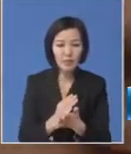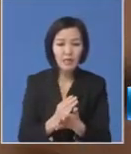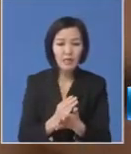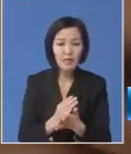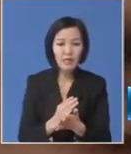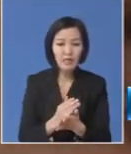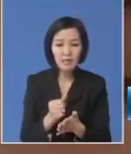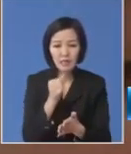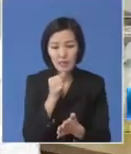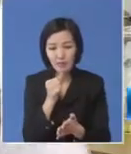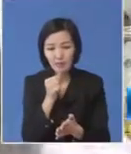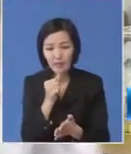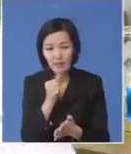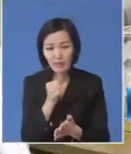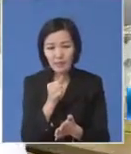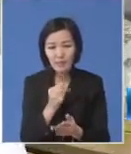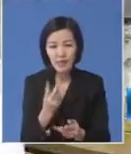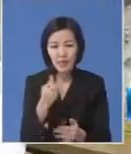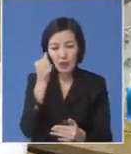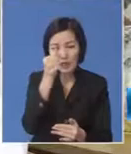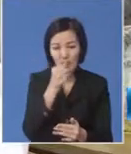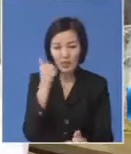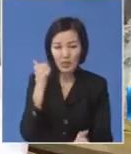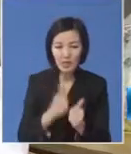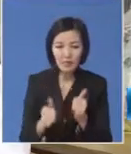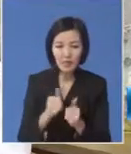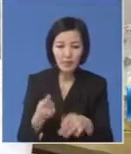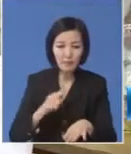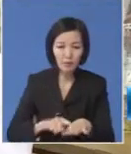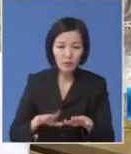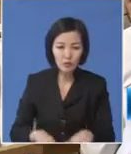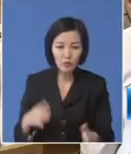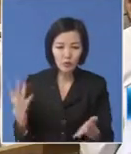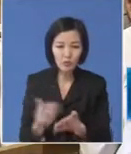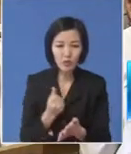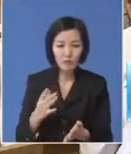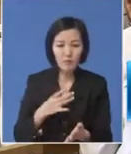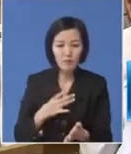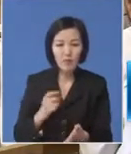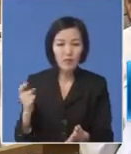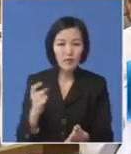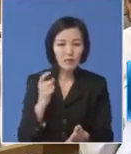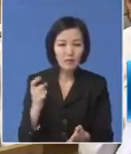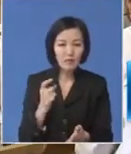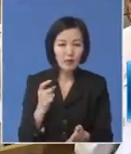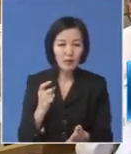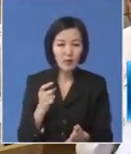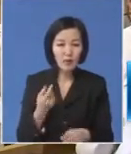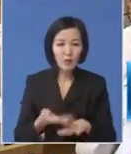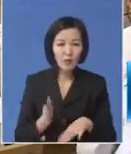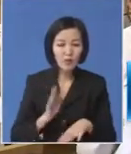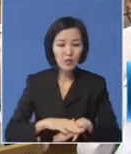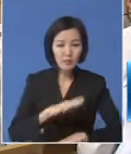тәжірибелерді сынақтан өткізуге құмар ол 2 жыл қатарынан бұл жарыста бірінші орынға ие болған. Химия негізі өзі қиын пен,